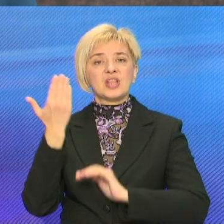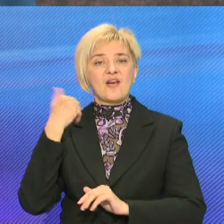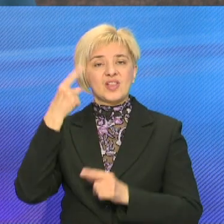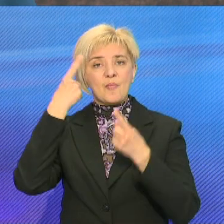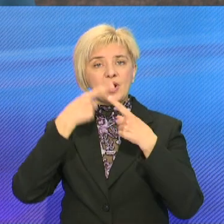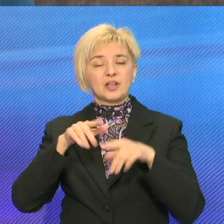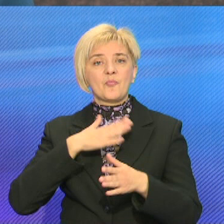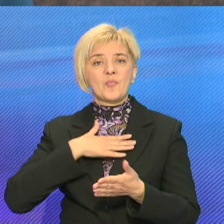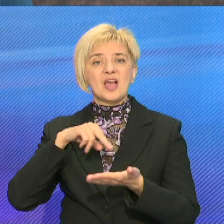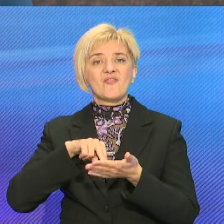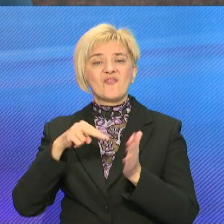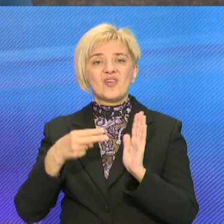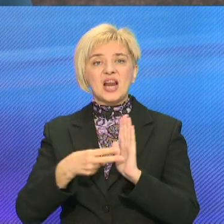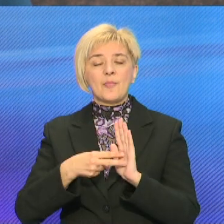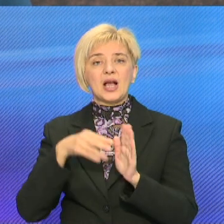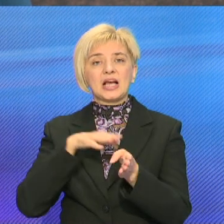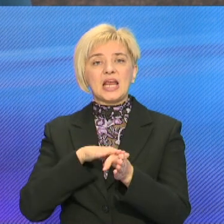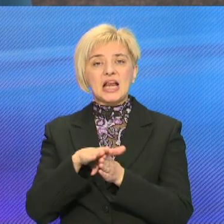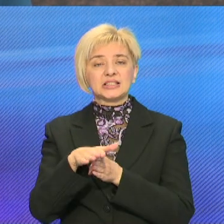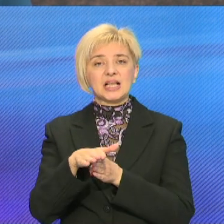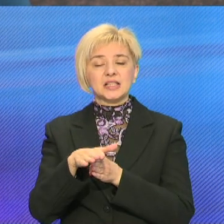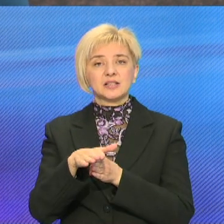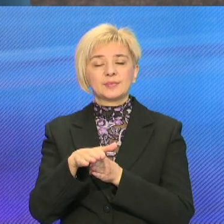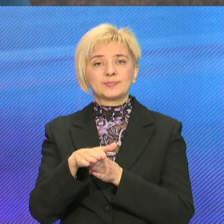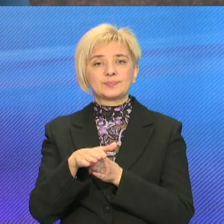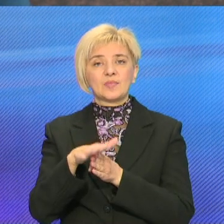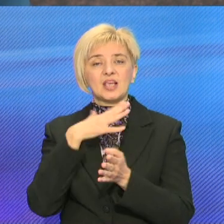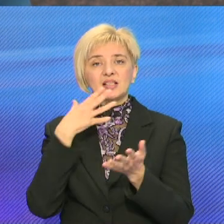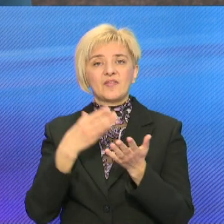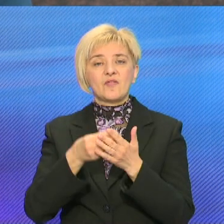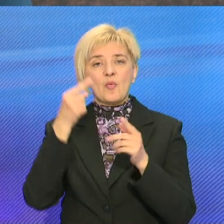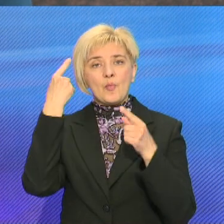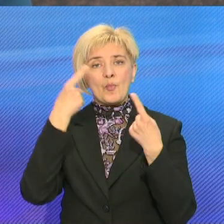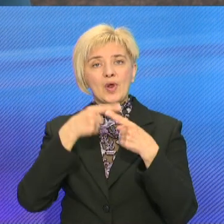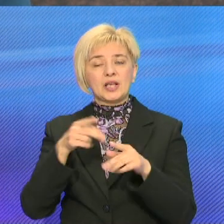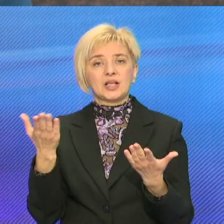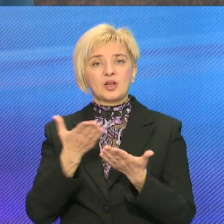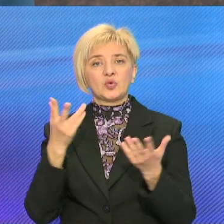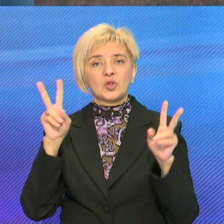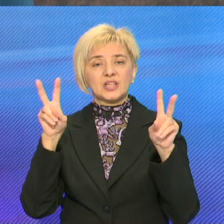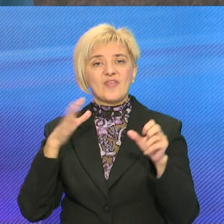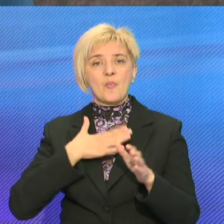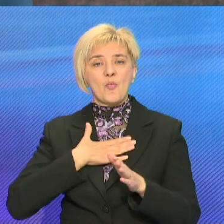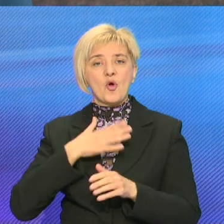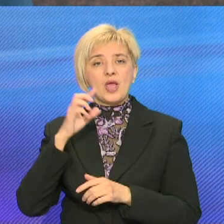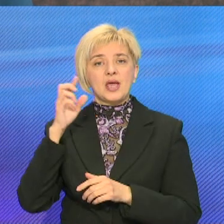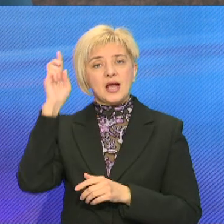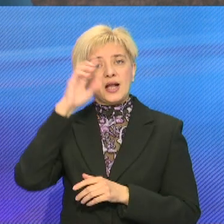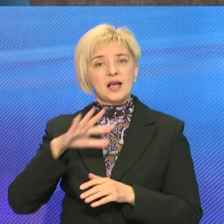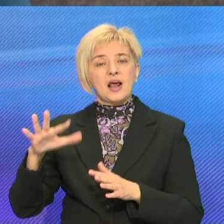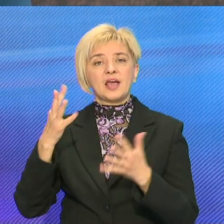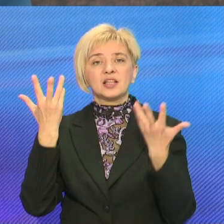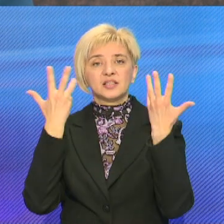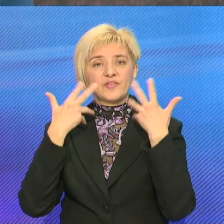скажем так, в рамках реализации своего проекта, который называется «Мой край, цветущий сад»,